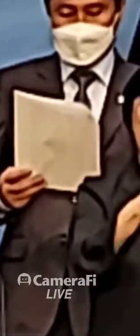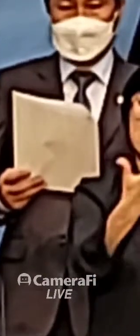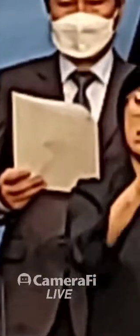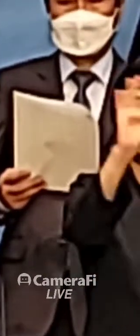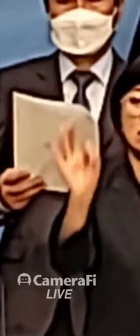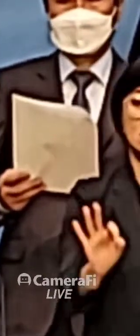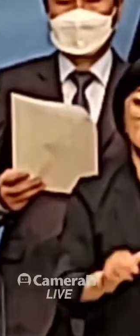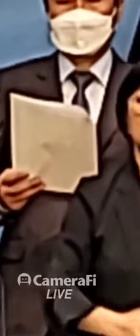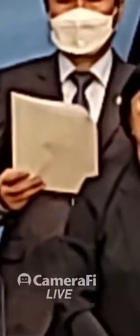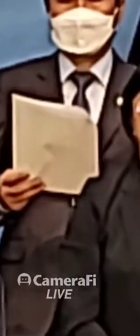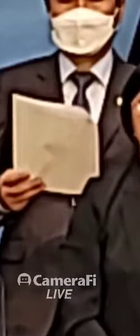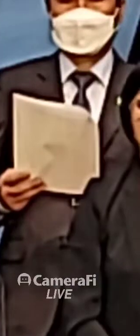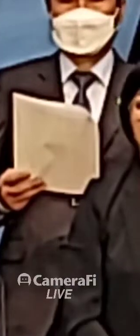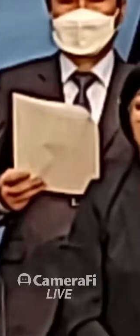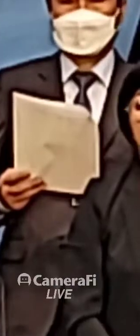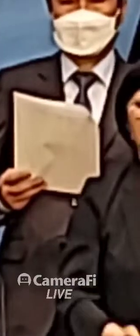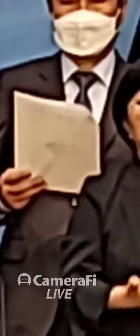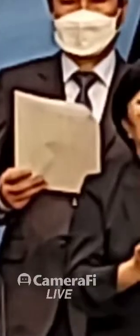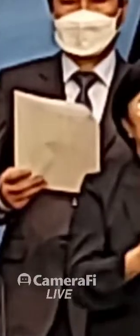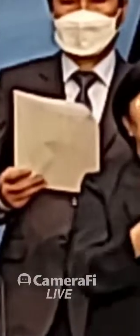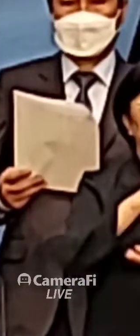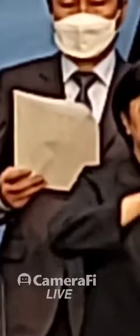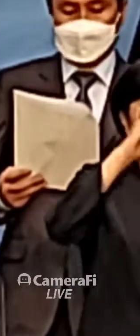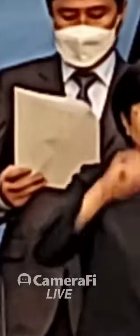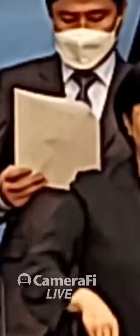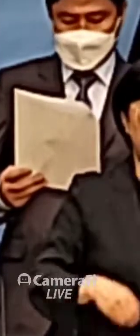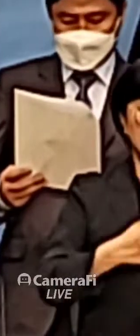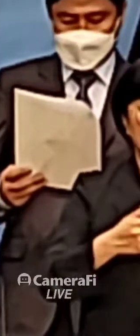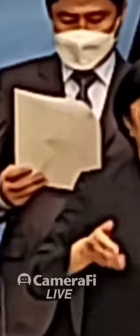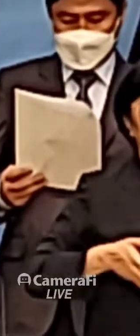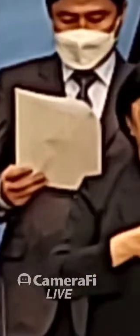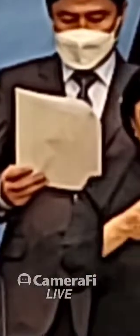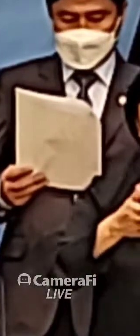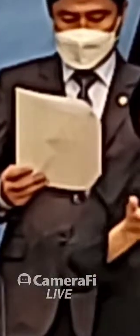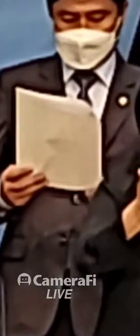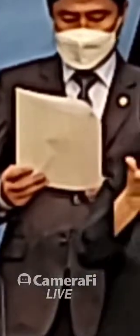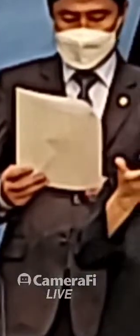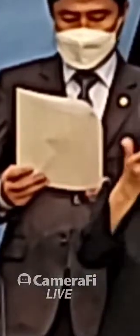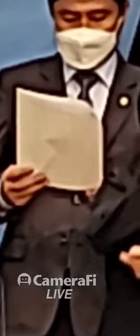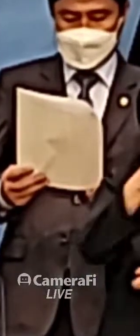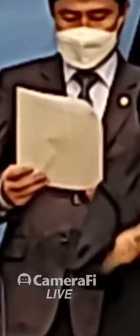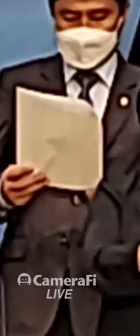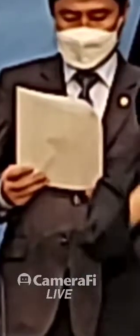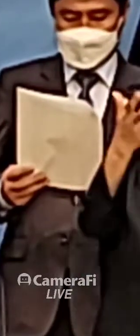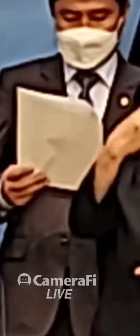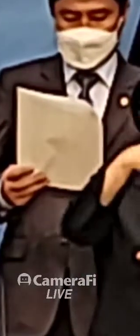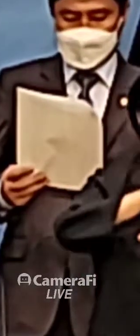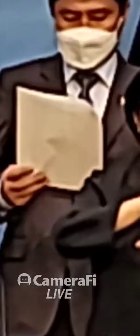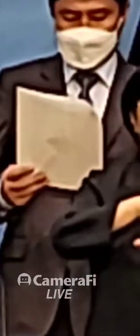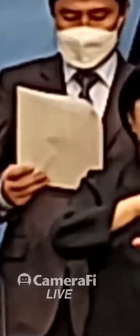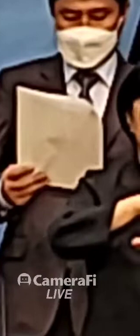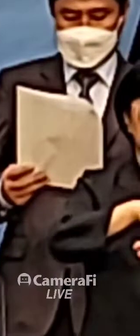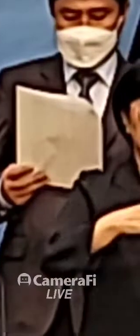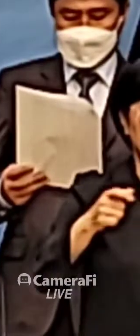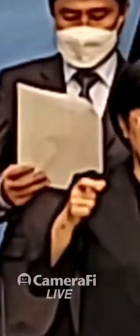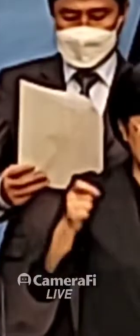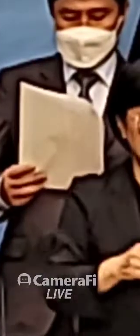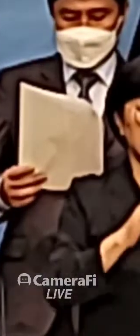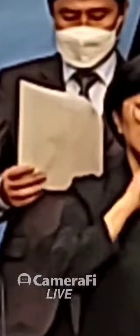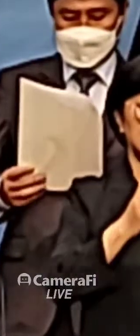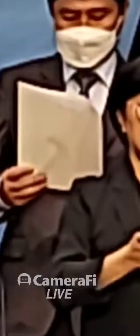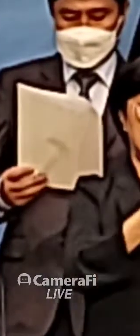21.7% 수준입니다. 제주도를 제외한 모든 도가 대도시를 포함하거나 인접해